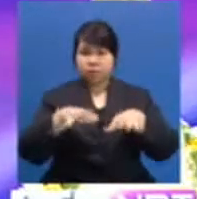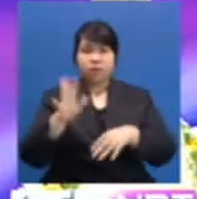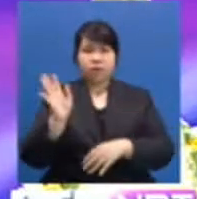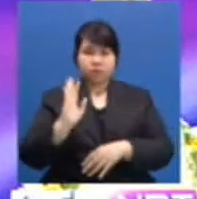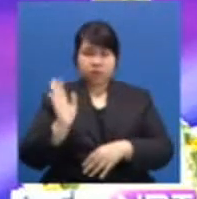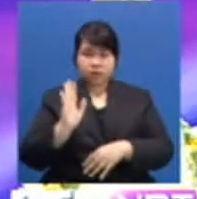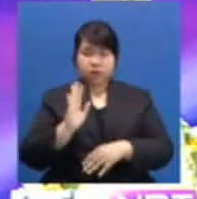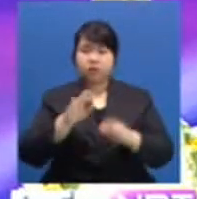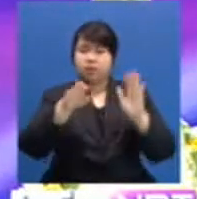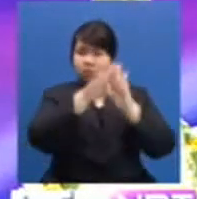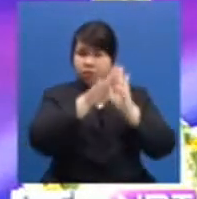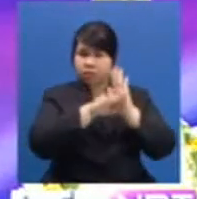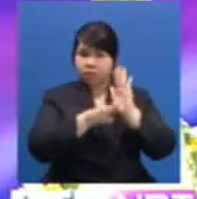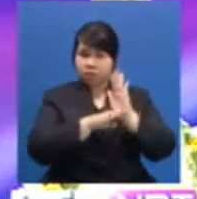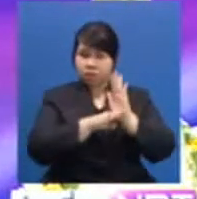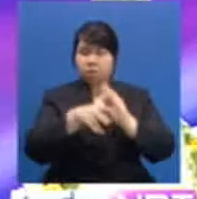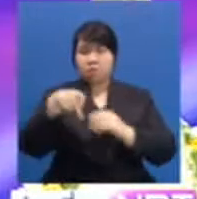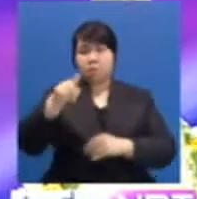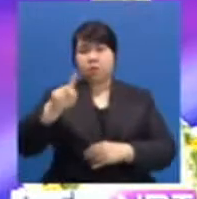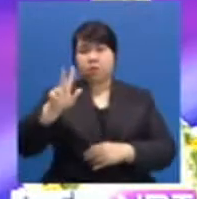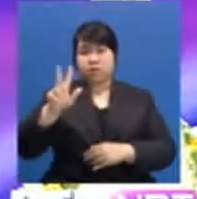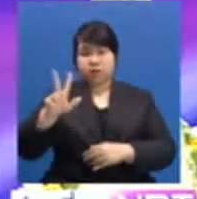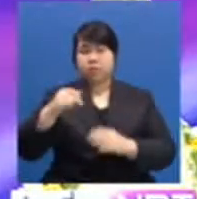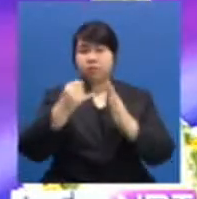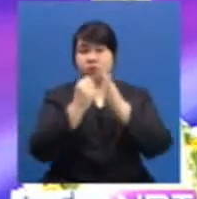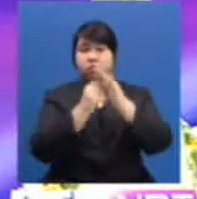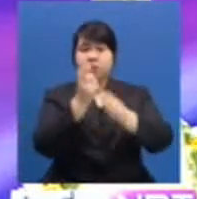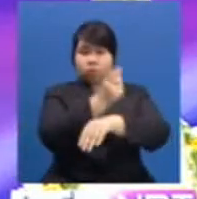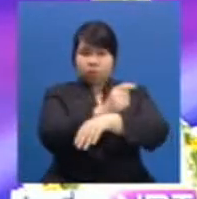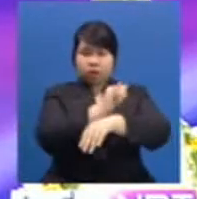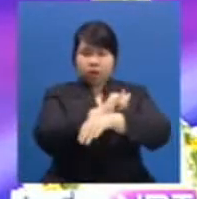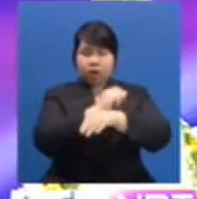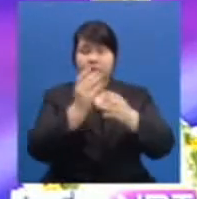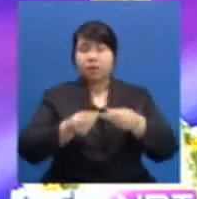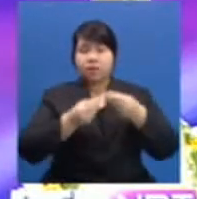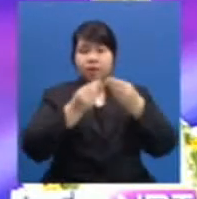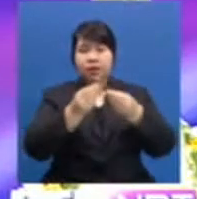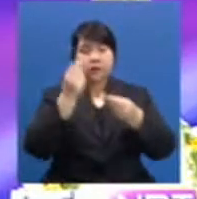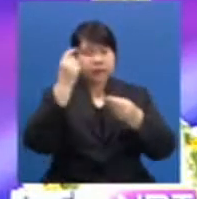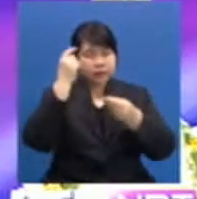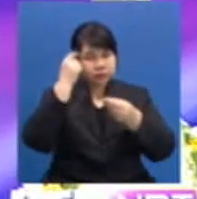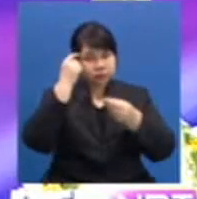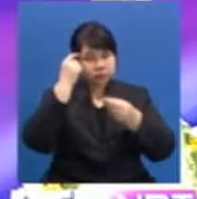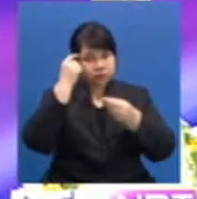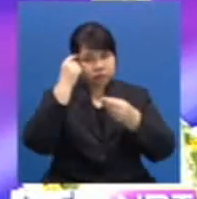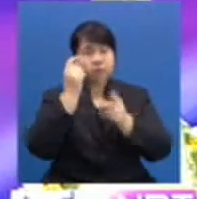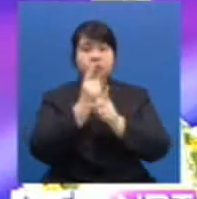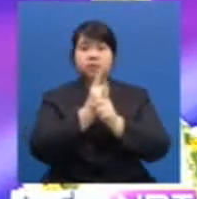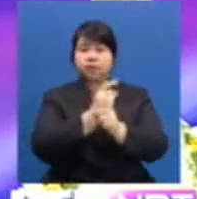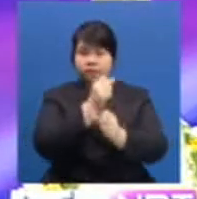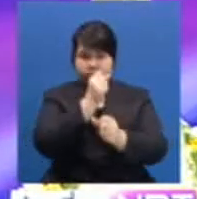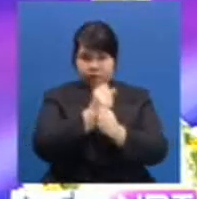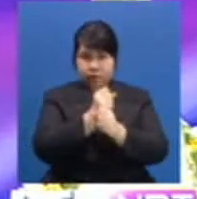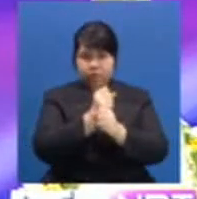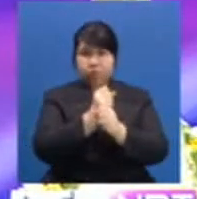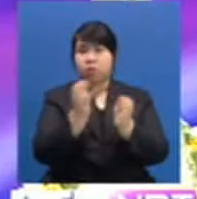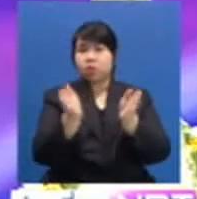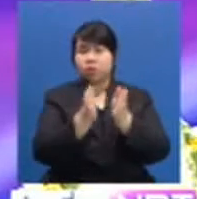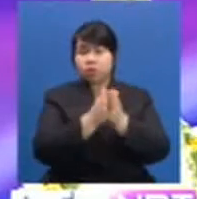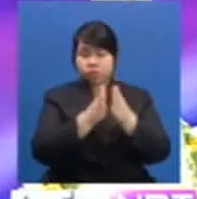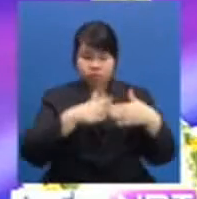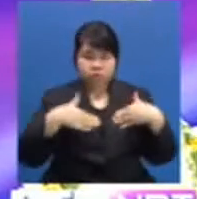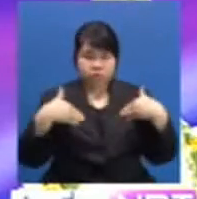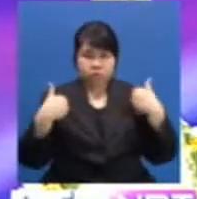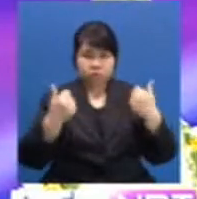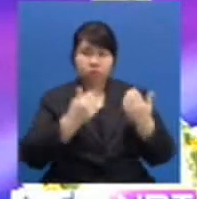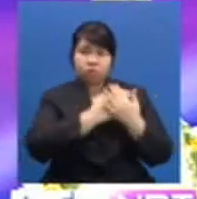างตามหลัก3ปอที่จังหวัดพระนครศรีอยุธยาปลูกฝังให้คนในพื้นที่ยึดถือปฏิบัติร่วมกันสร้างความรักความปรอง